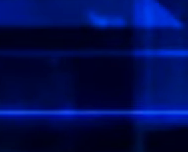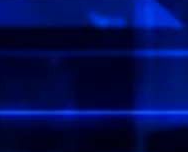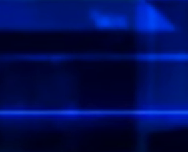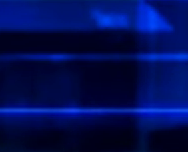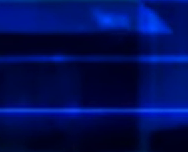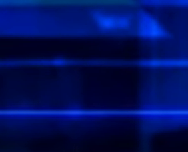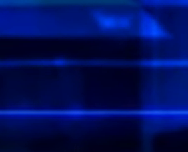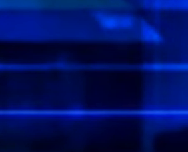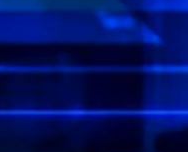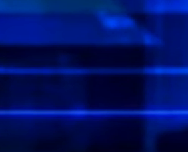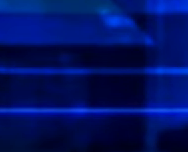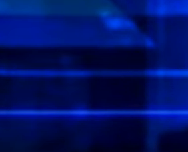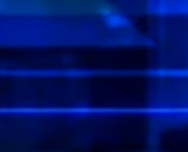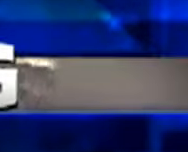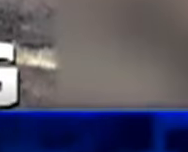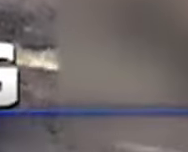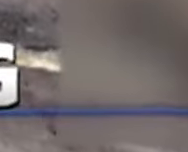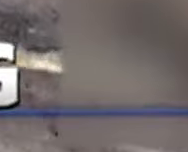Una sa lahat,